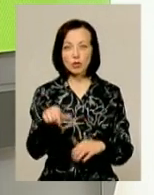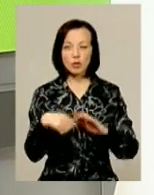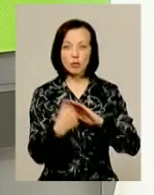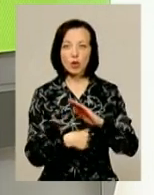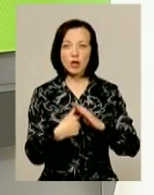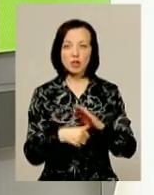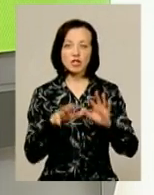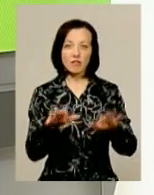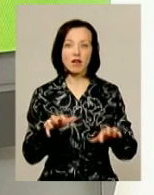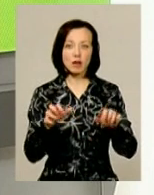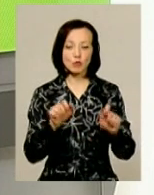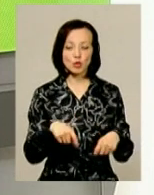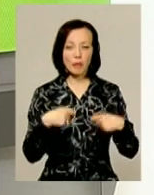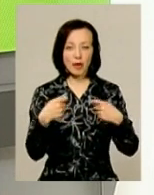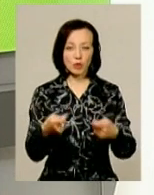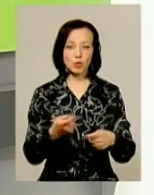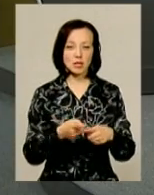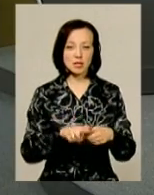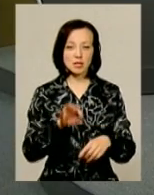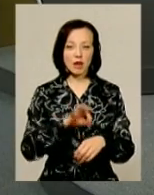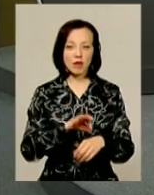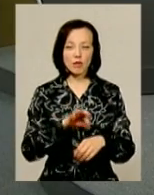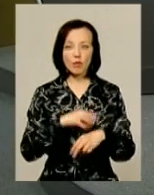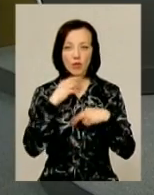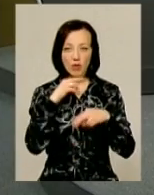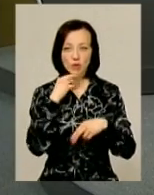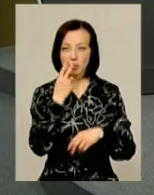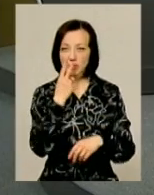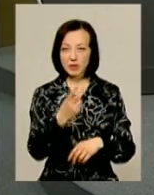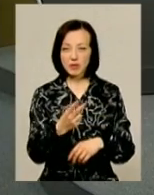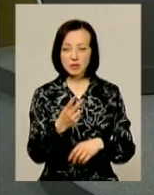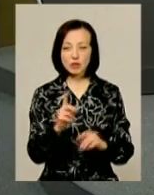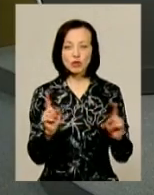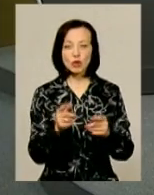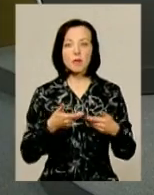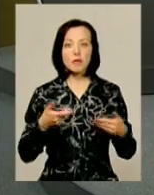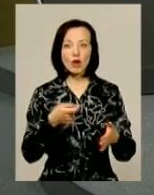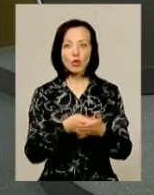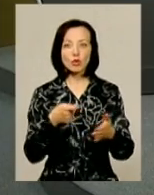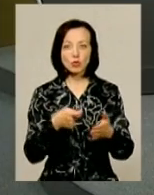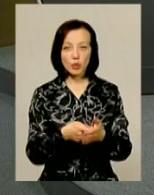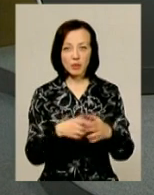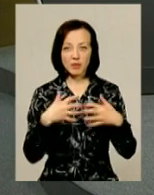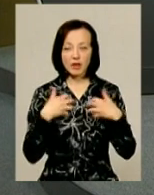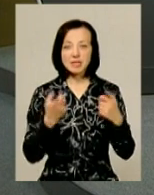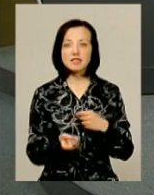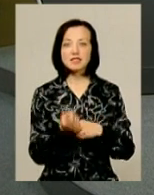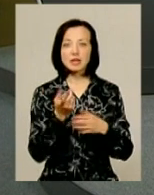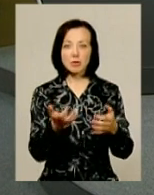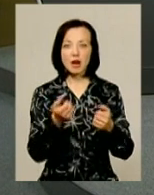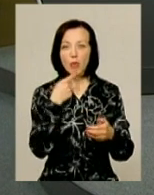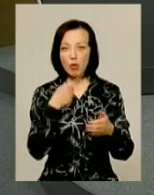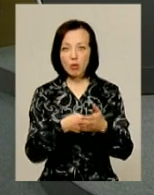бродячі тварини, які можуть переносити. Уважно дивитися, що ми згодовуємо нашим тваринам, звідки ми беремо